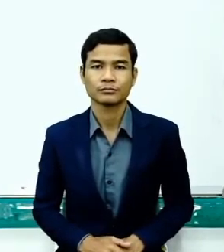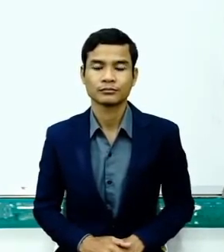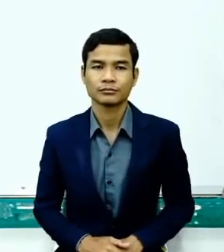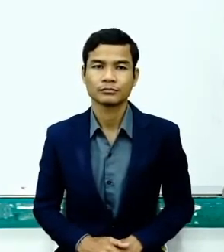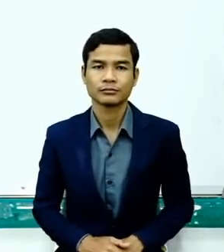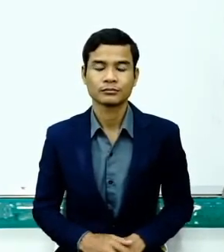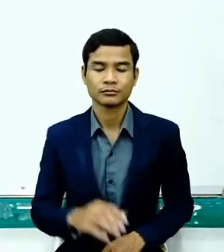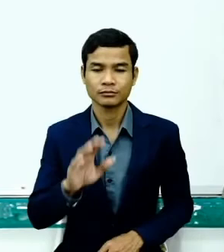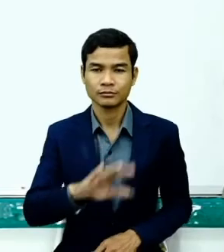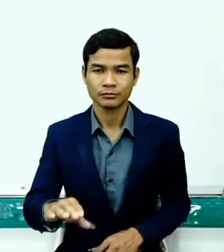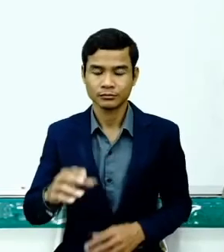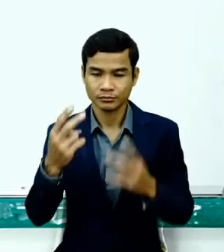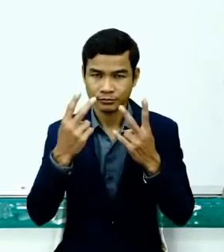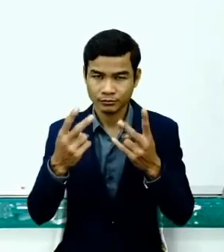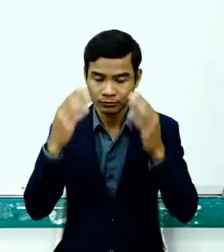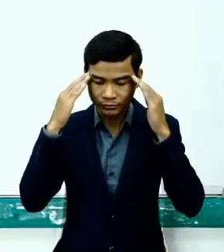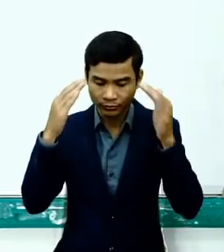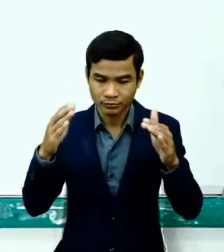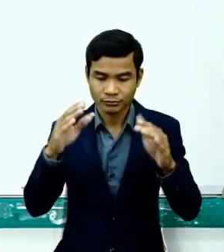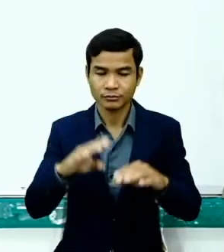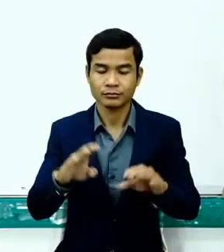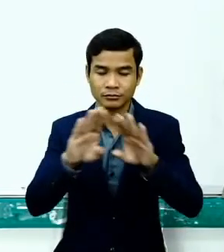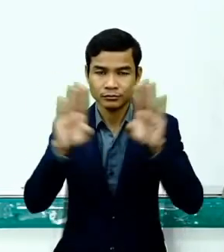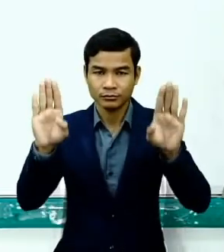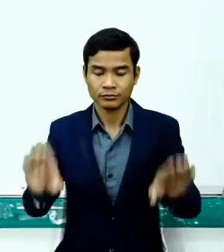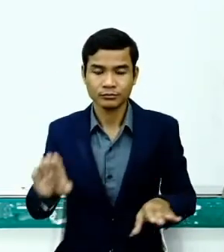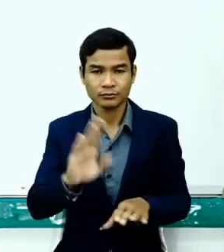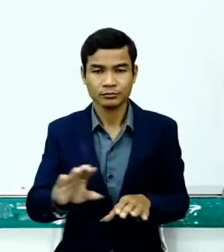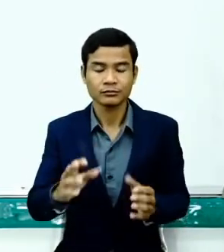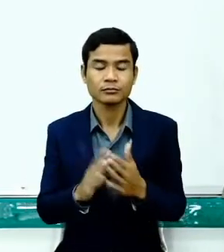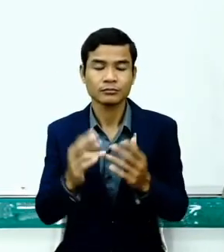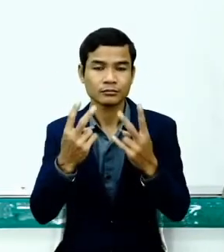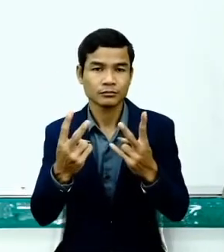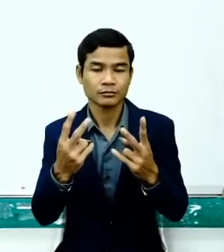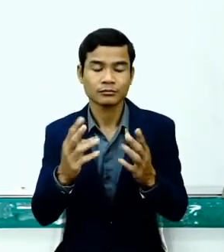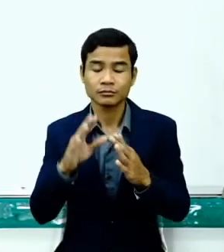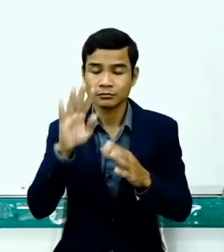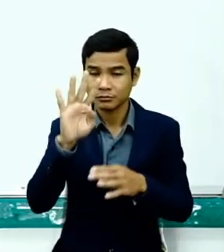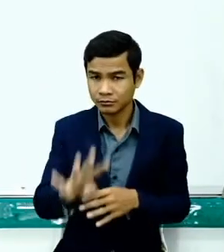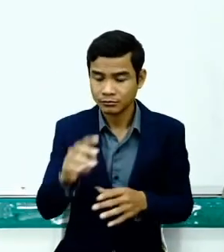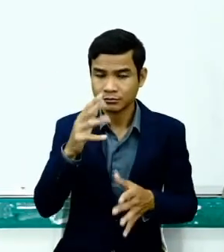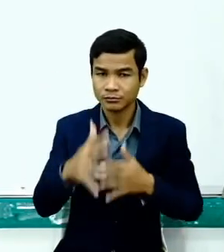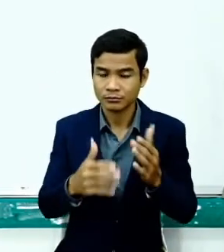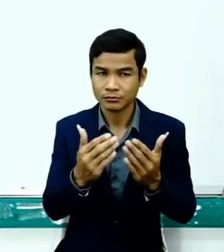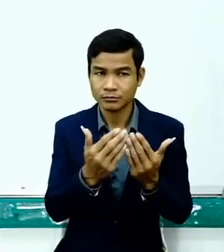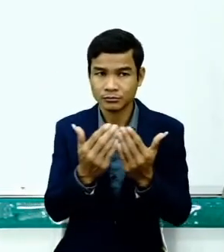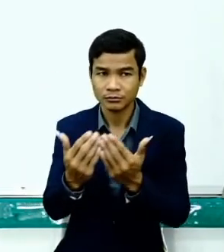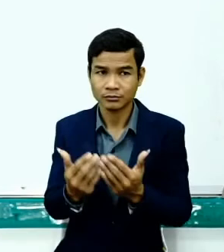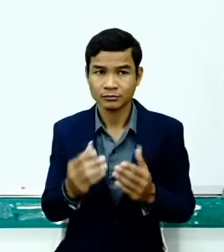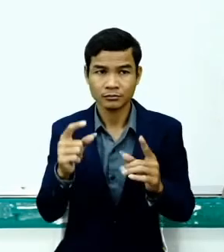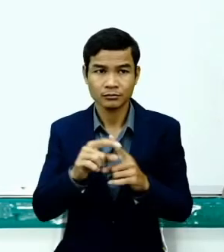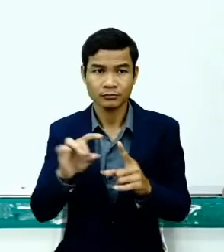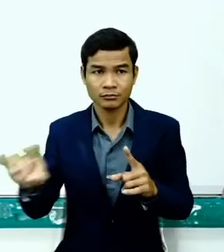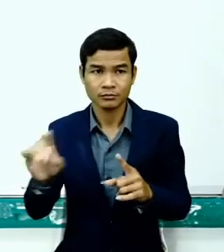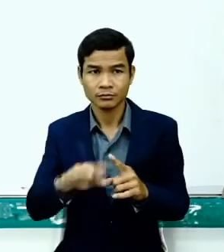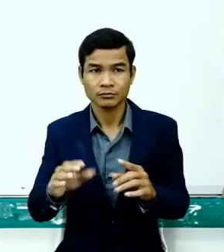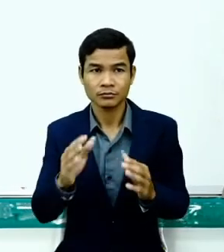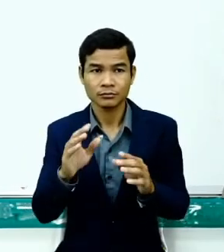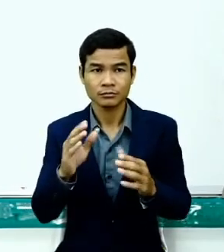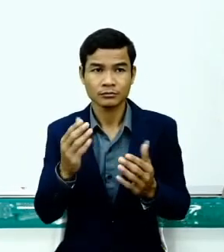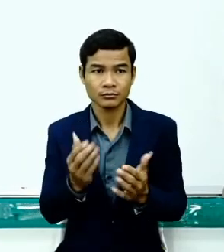ចាកូនកូនបានមកណាខៀនយើងនឹងឃើញតារាងអានព្យាង្គដែលដូចគ្នានៅក្នុងសិភៅជំនួយរបស់